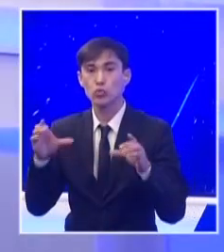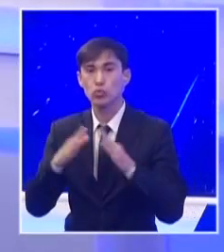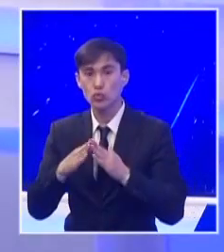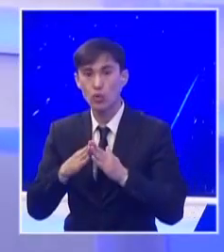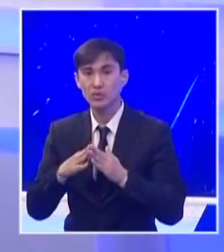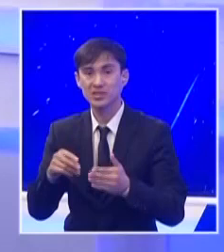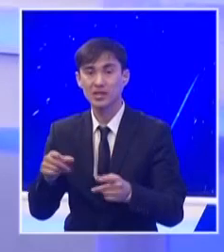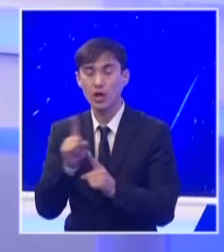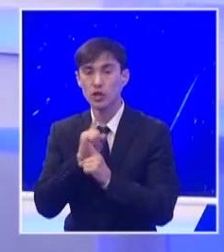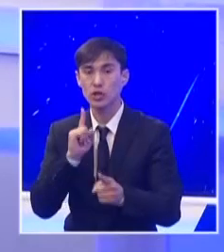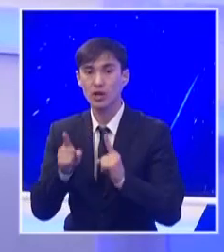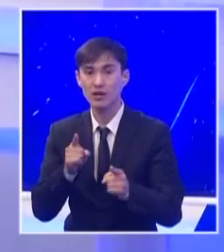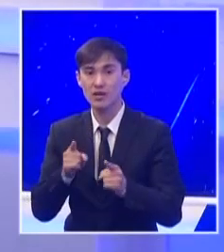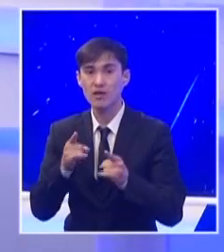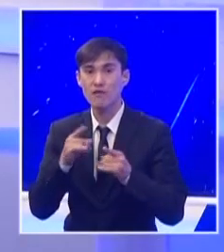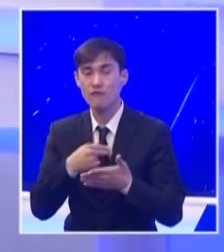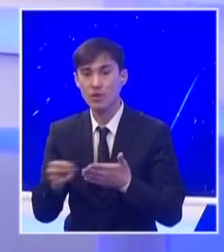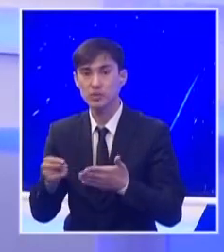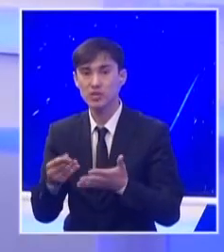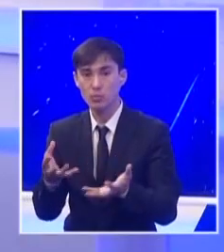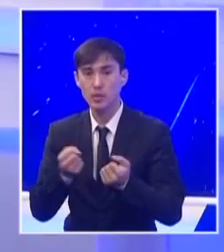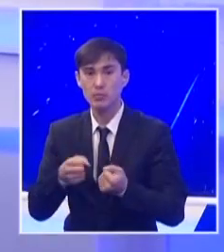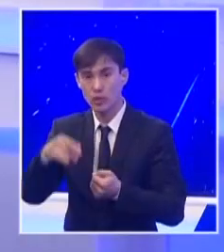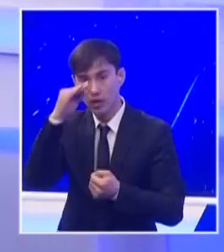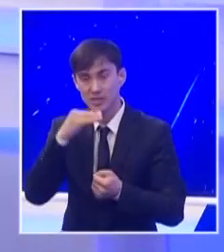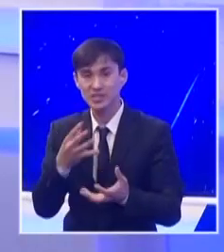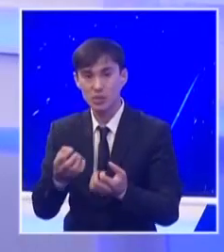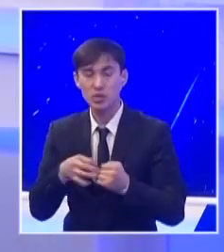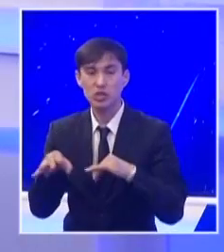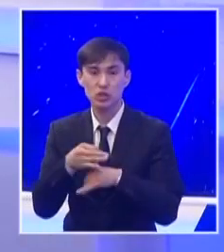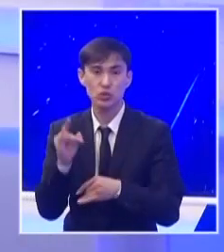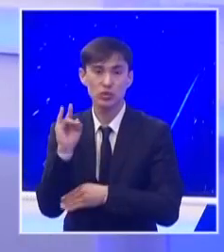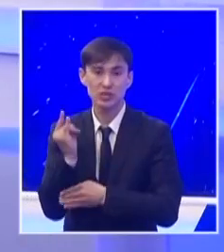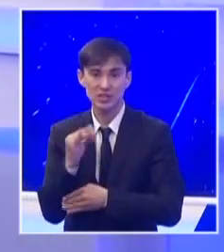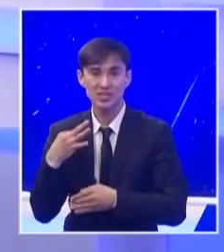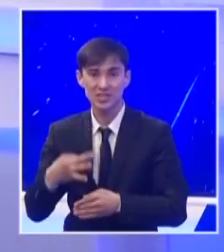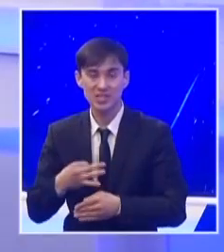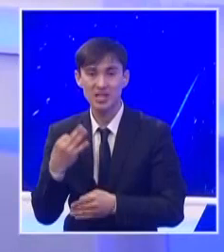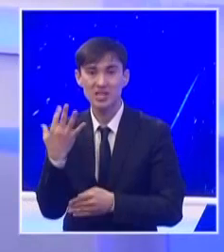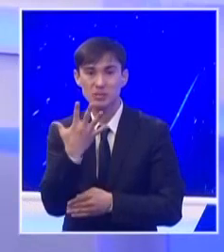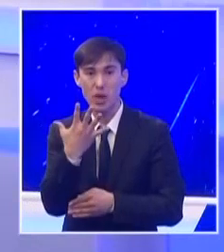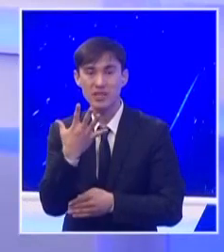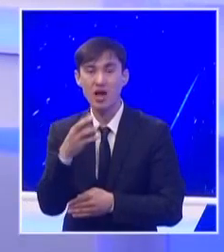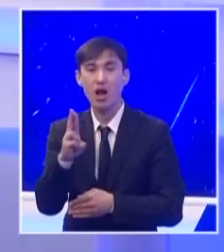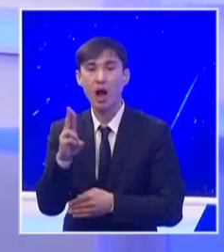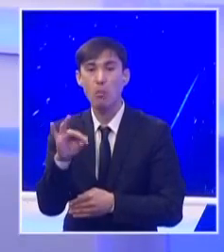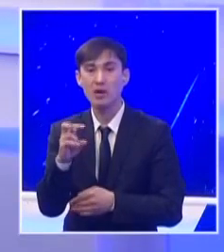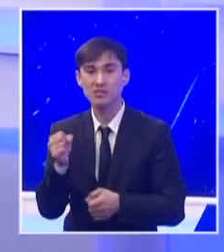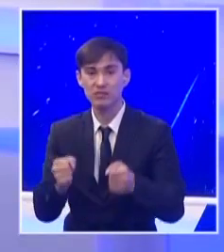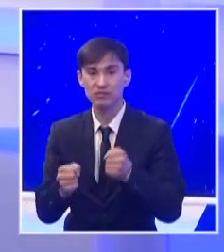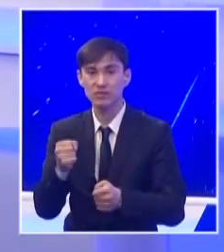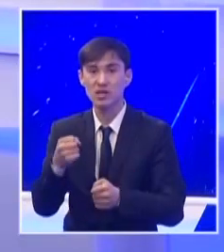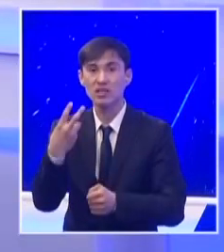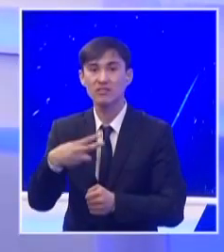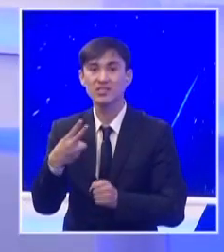оригинальной выписки. Новоиспеченный отец прибыл забирать жену и сына кортежем из 5 КАМАЗов. 27 марта у пары родился